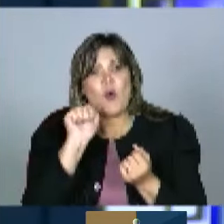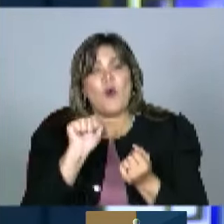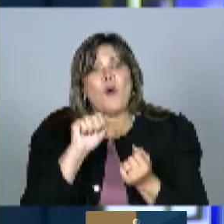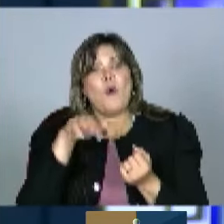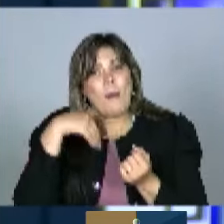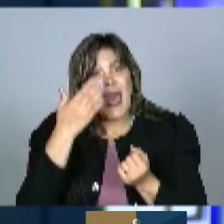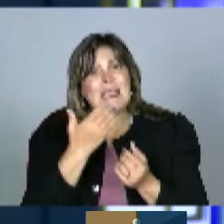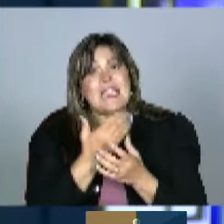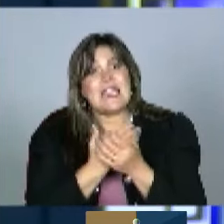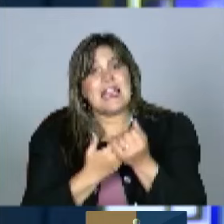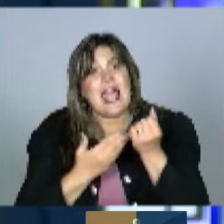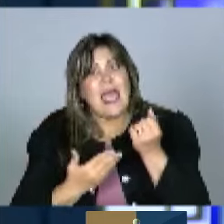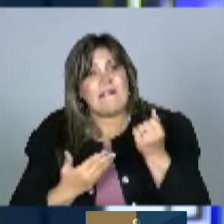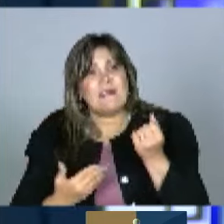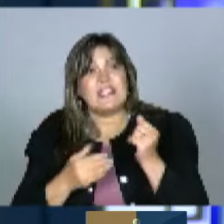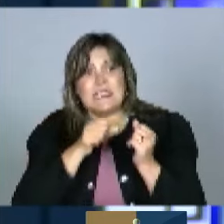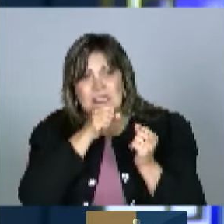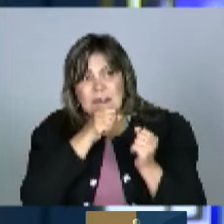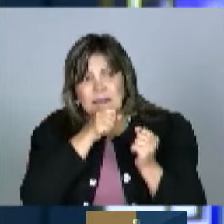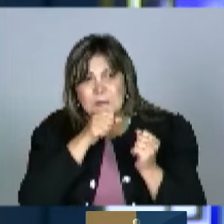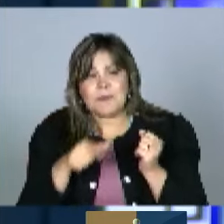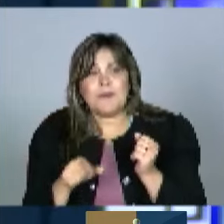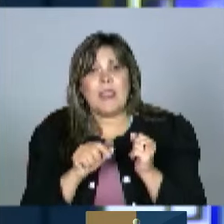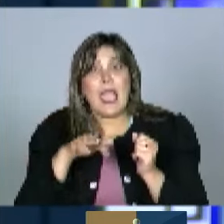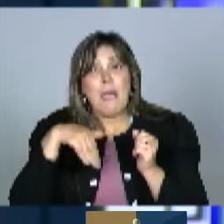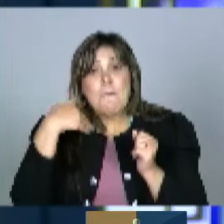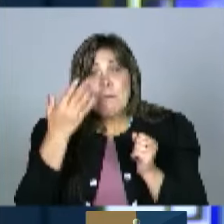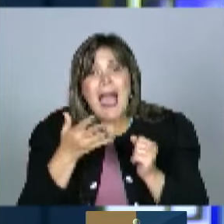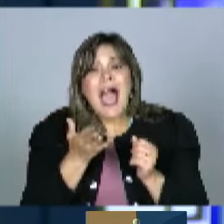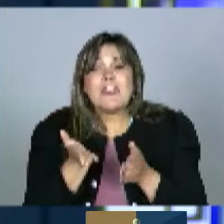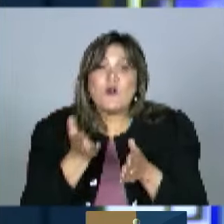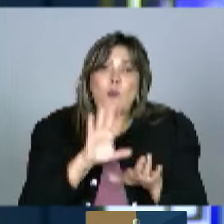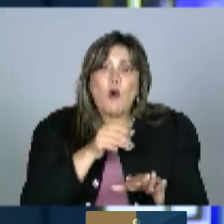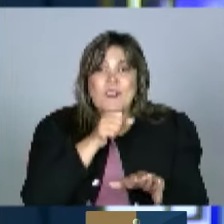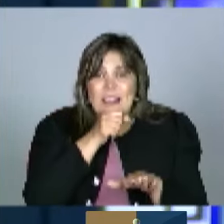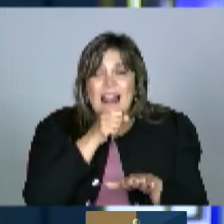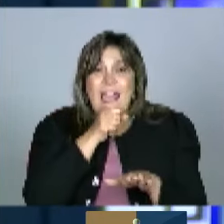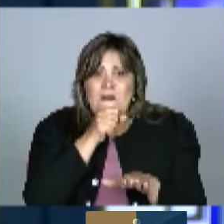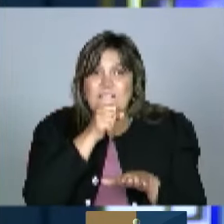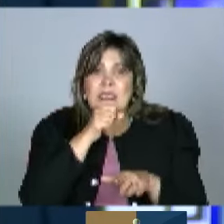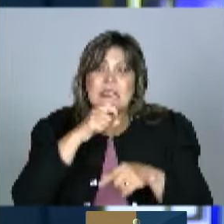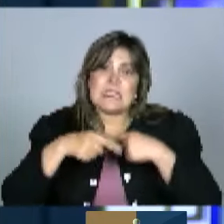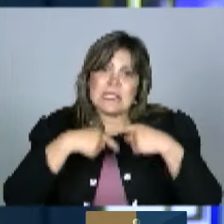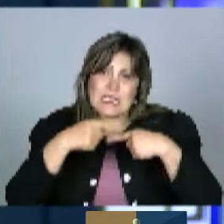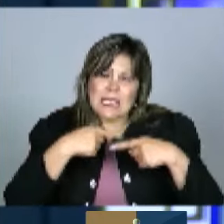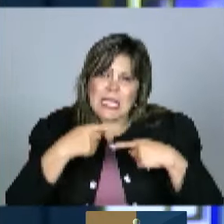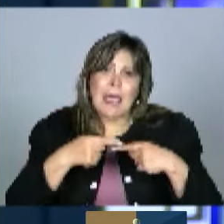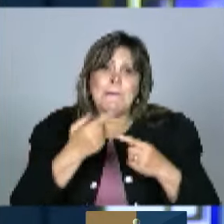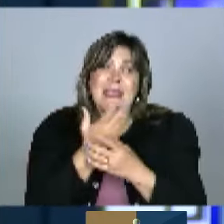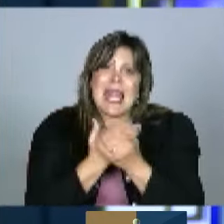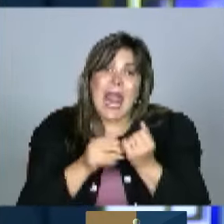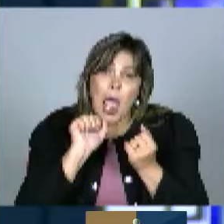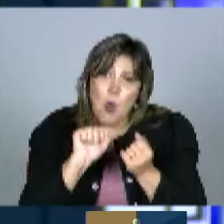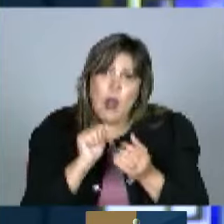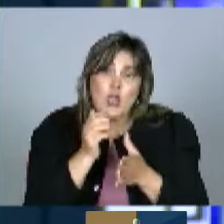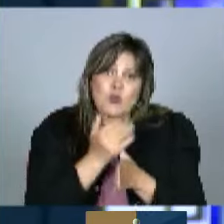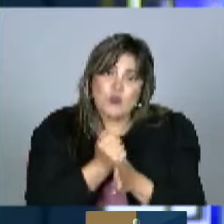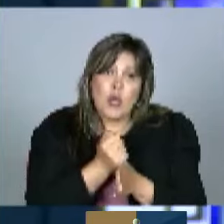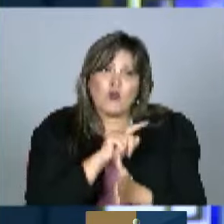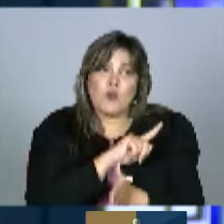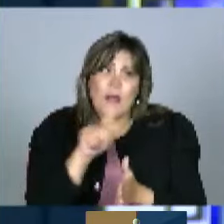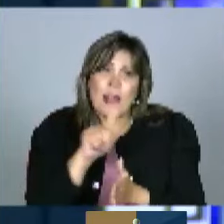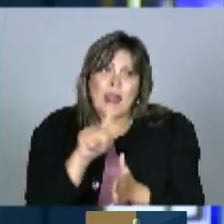الحفيد يعني هو امتد لحفيد حاليا ايوال بعد موت الحفيد يمتد مره اخرى الى ابنائه وزوجته